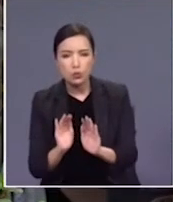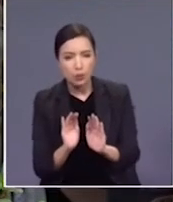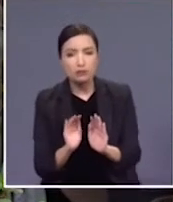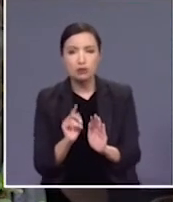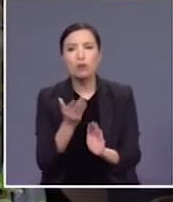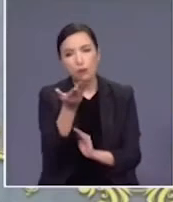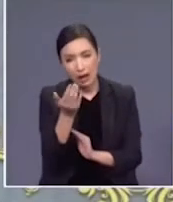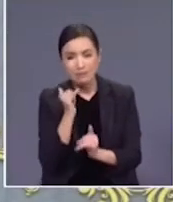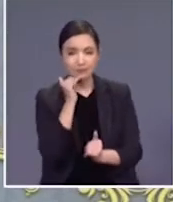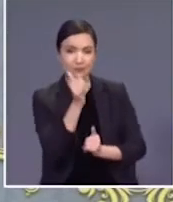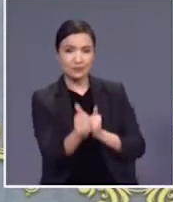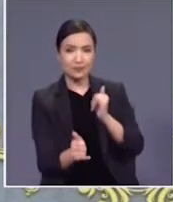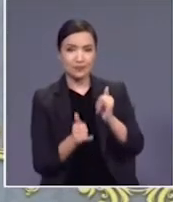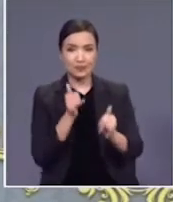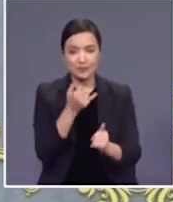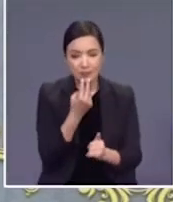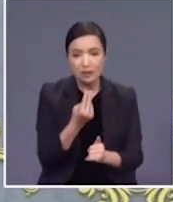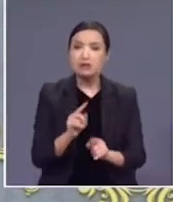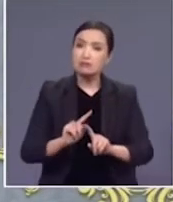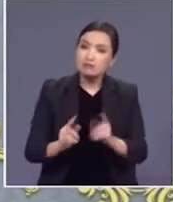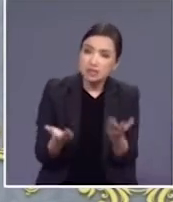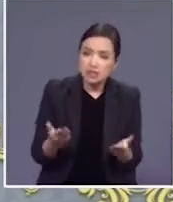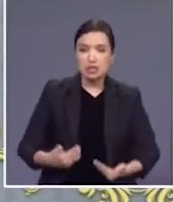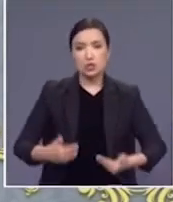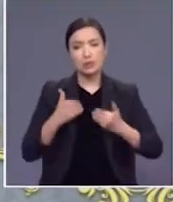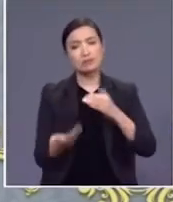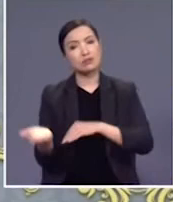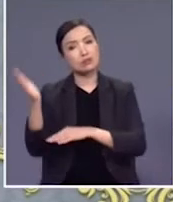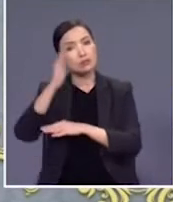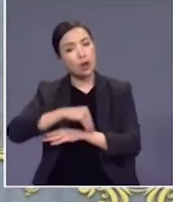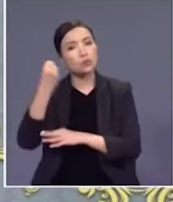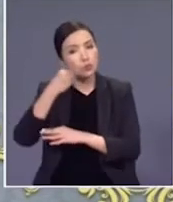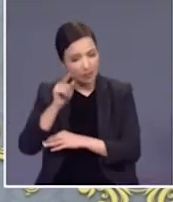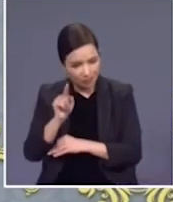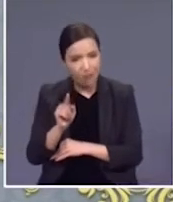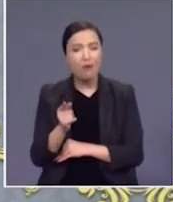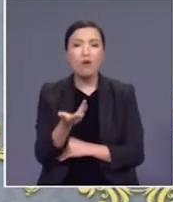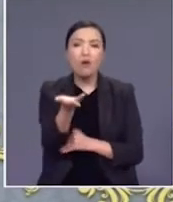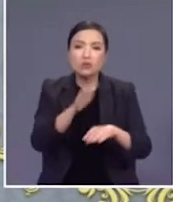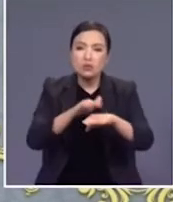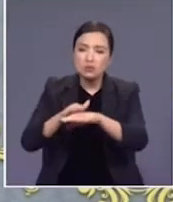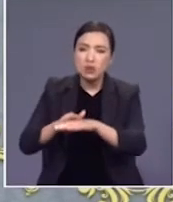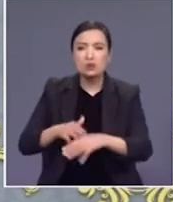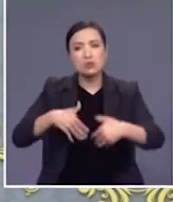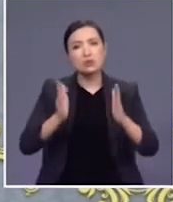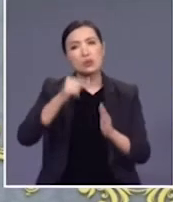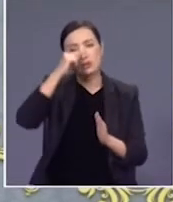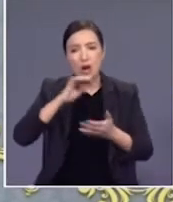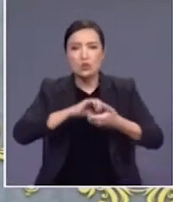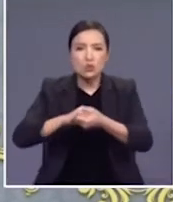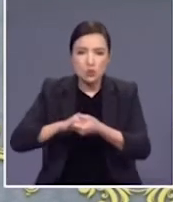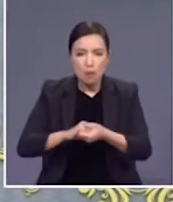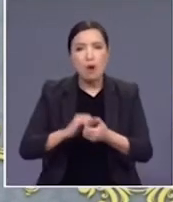ในงานดังกล่าวหรือการใช้ชีวิตประจำวันของเรานะครับนอกจากนี้ผมขอเชิญชวนประชาชนชาวไทยร่วมในโครงการประชารัฐร่วม